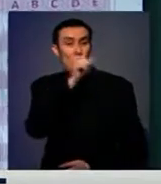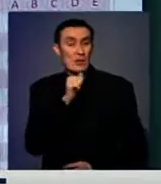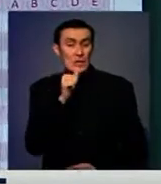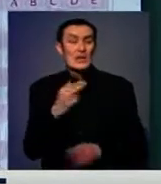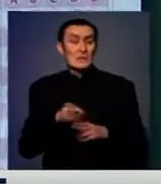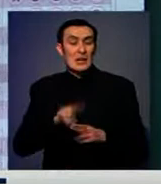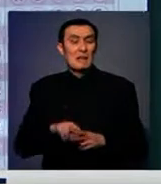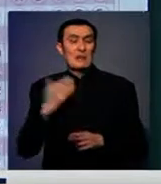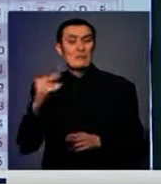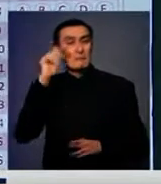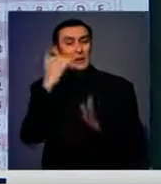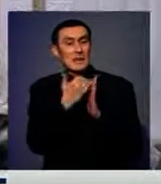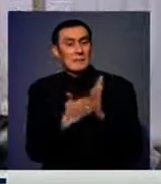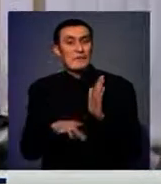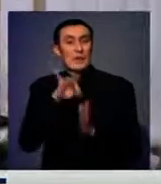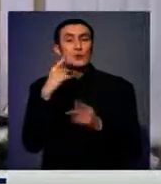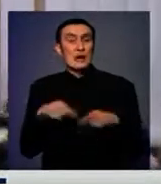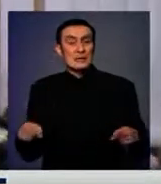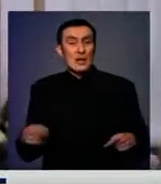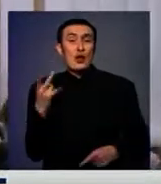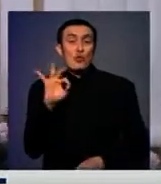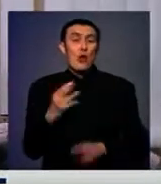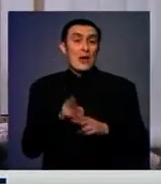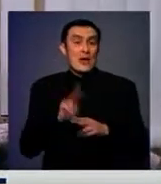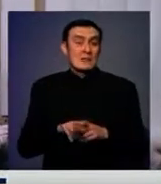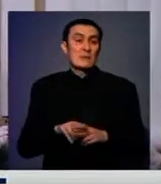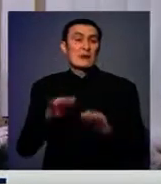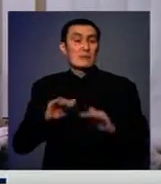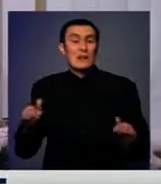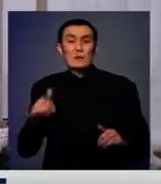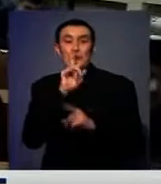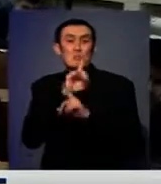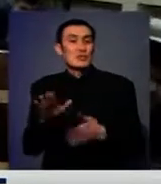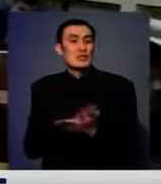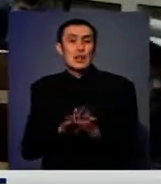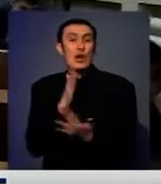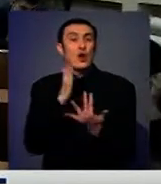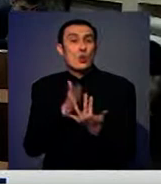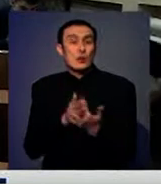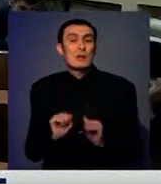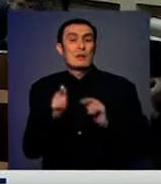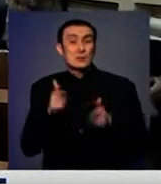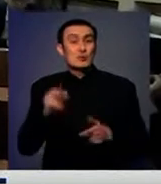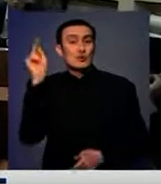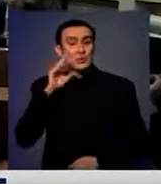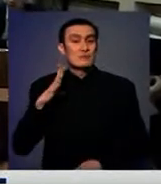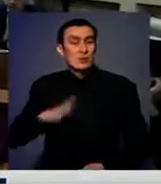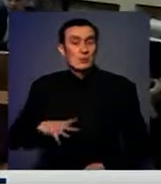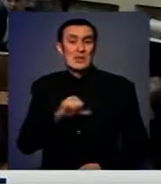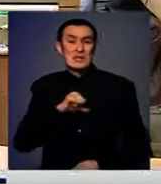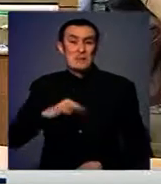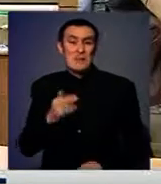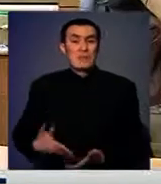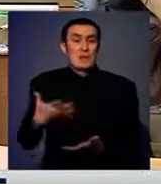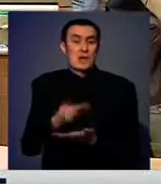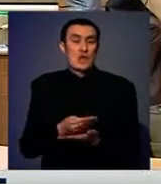и профильный предмет выбирать всегда разный. Однако этим абитуриентам уже не будет никаких льгот при поступлении. И учиться придется на платной